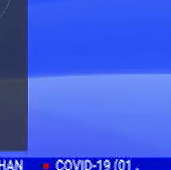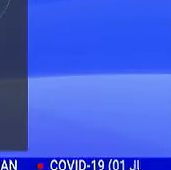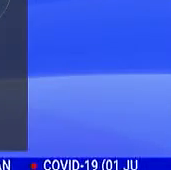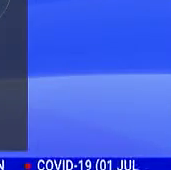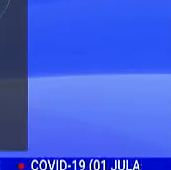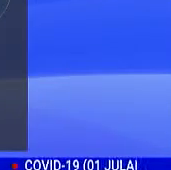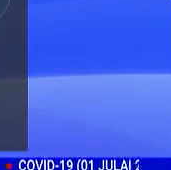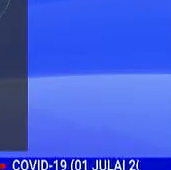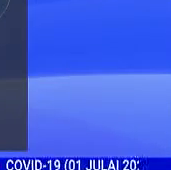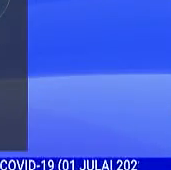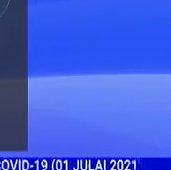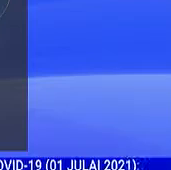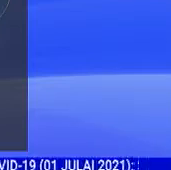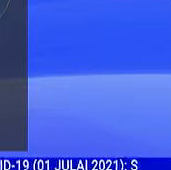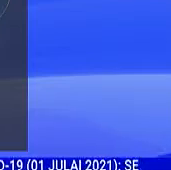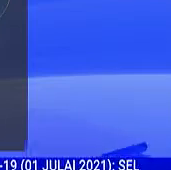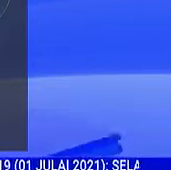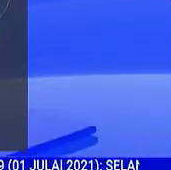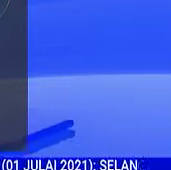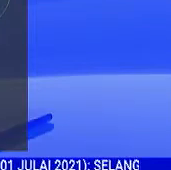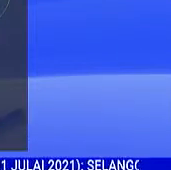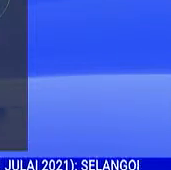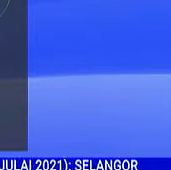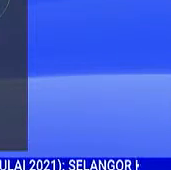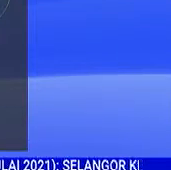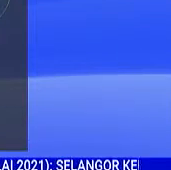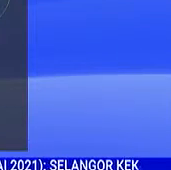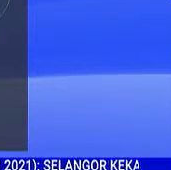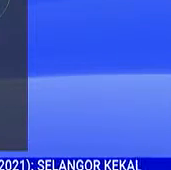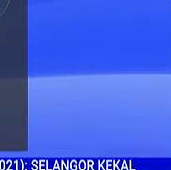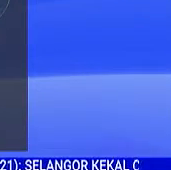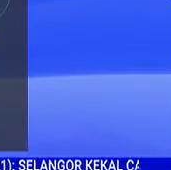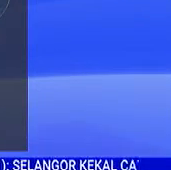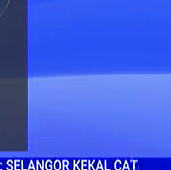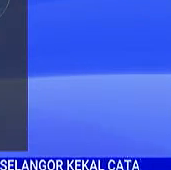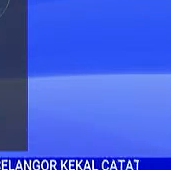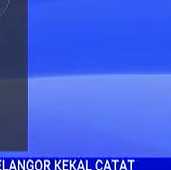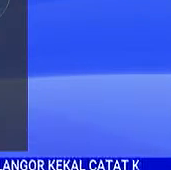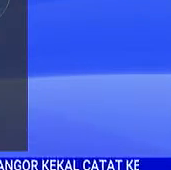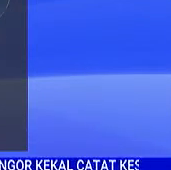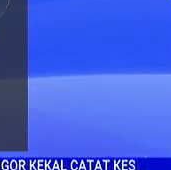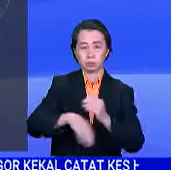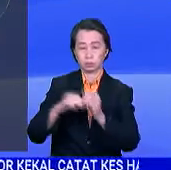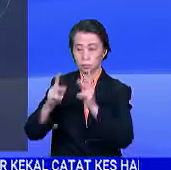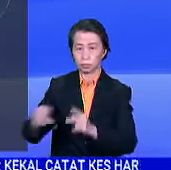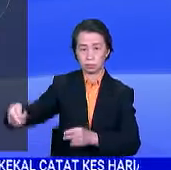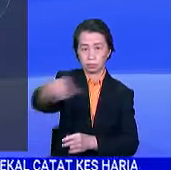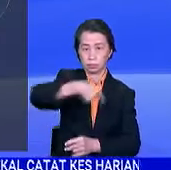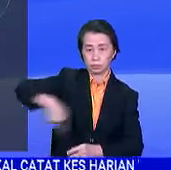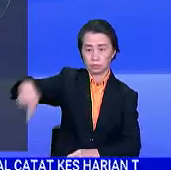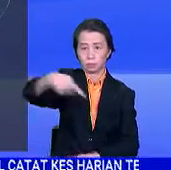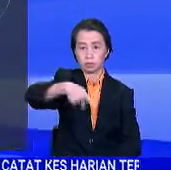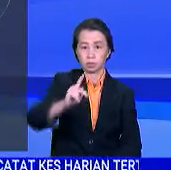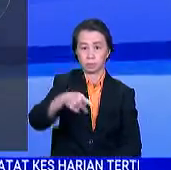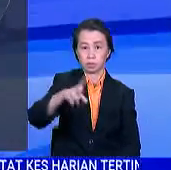Dengan pelaksanaan PKPD, semua laluan kawasan terlibat akan ditutup dan dikawal oleh PDRM. Semua penduduk di dalam kawasan PKPD